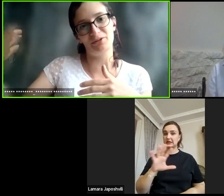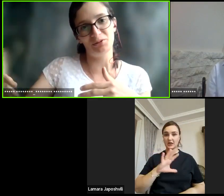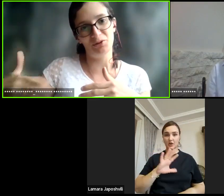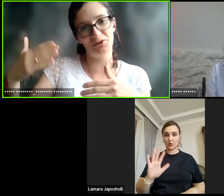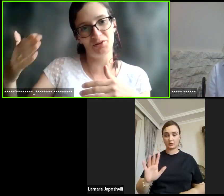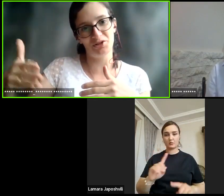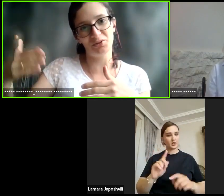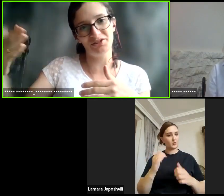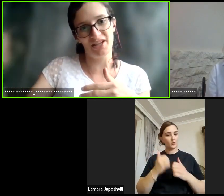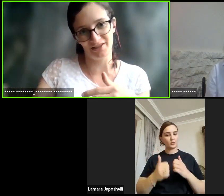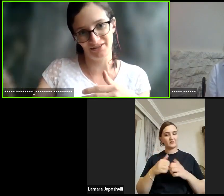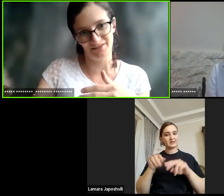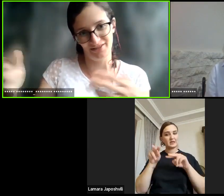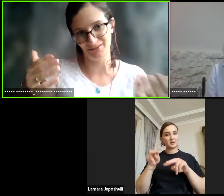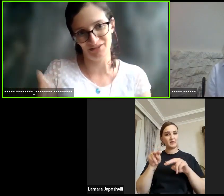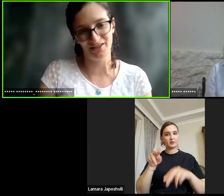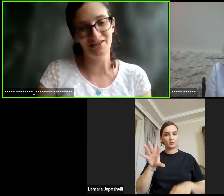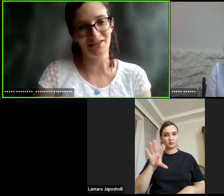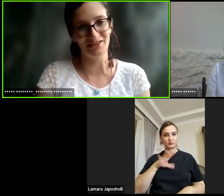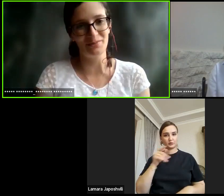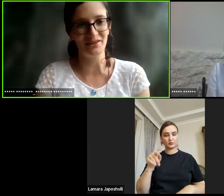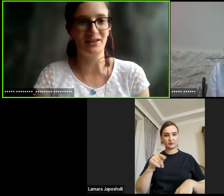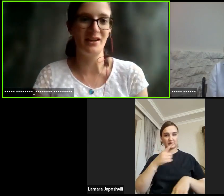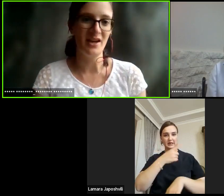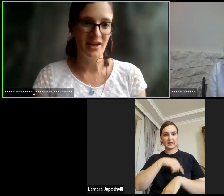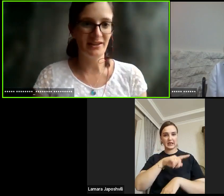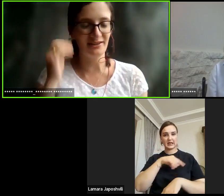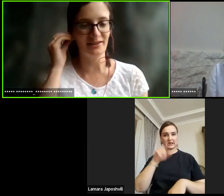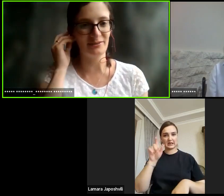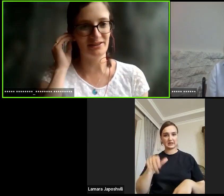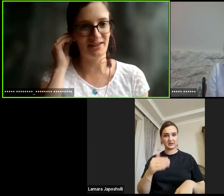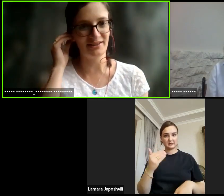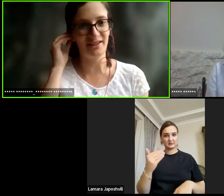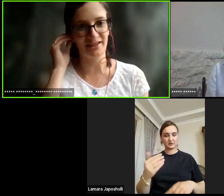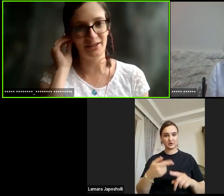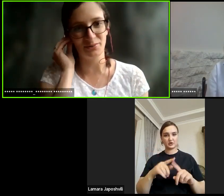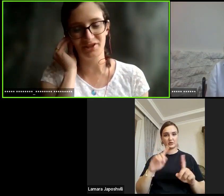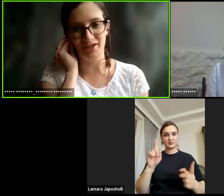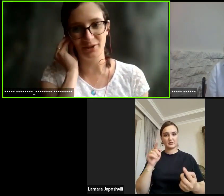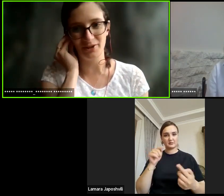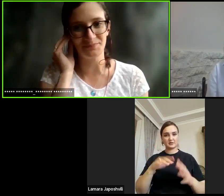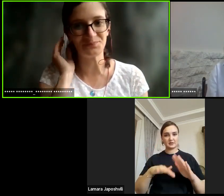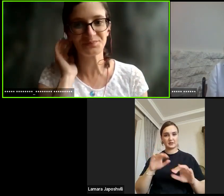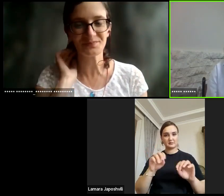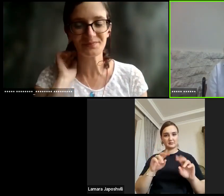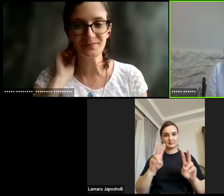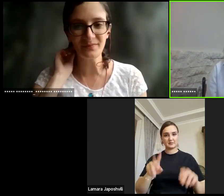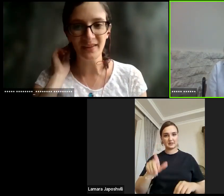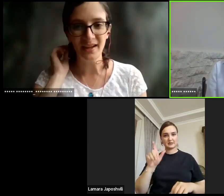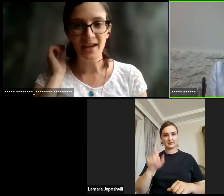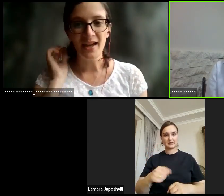მუდმივი ჯანმრთელობის ქვეშ იყოს ექთმის მიერ და შესაბამისად ის სპეციალისტი აკეთებს უკვე ჩარევას.